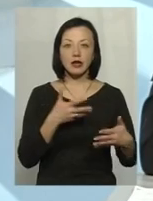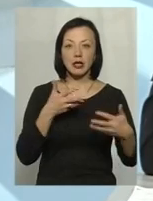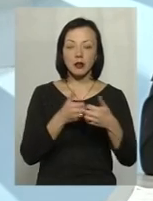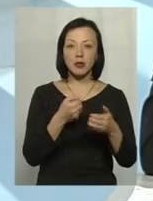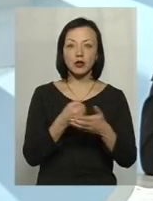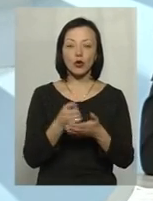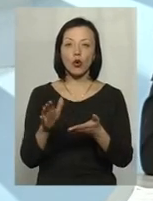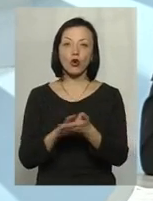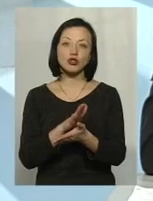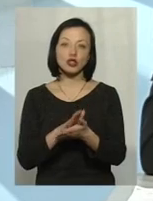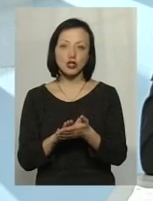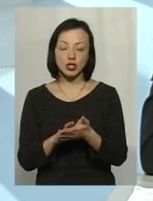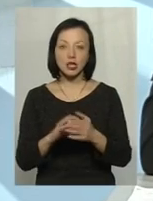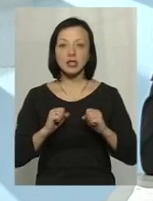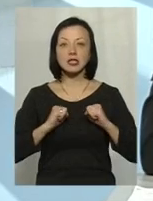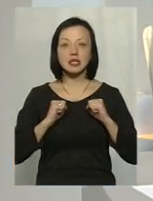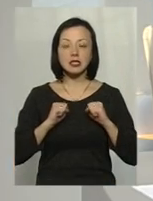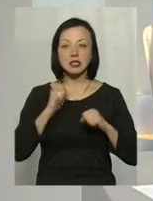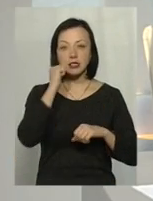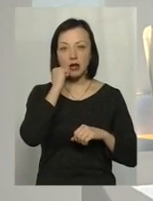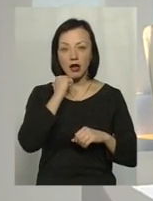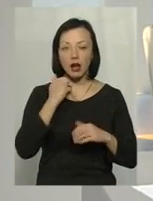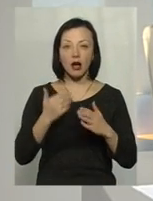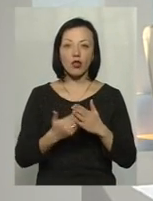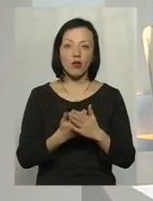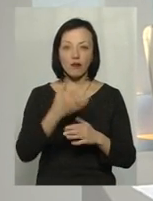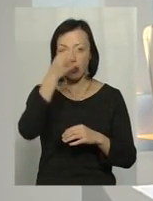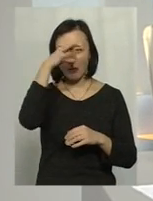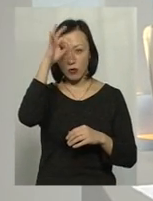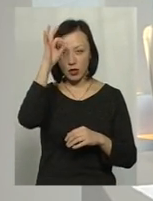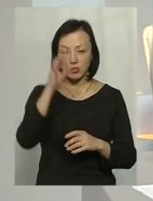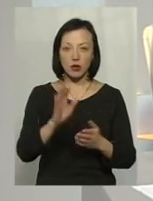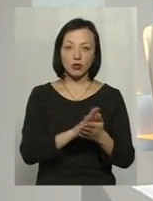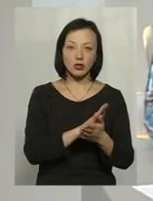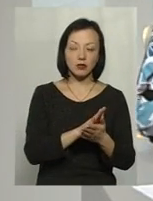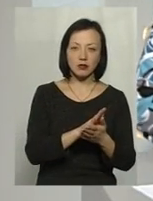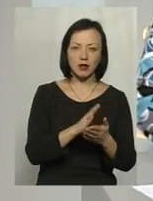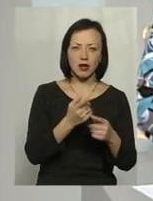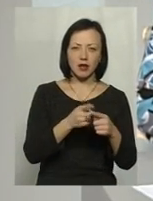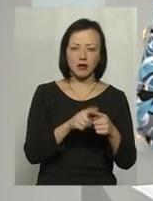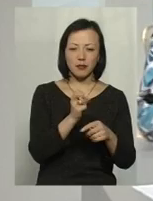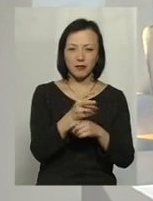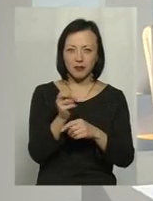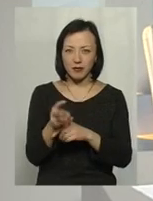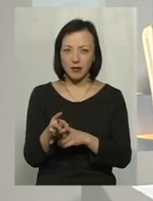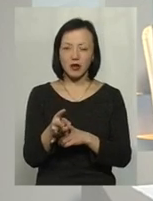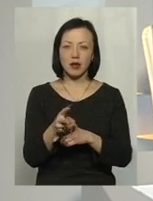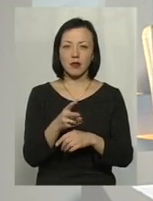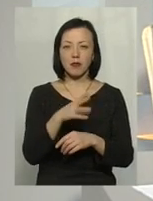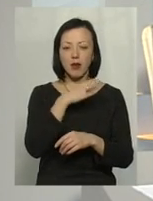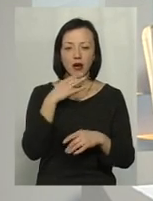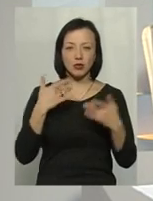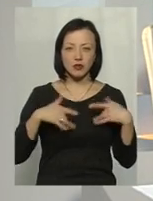очищення. Стара нова поліція. В ході процесу очищення та перетестації чимало представників міліції і поліції покинули